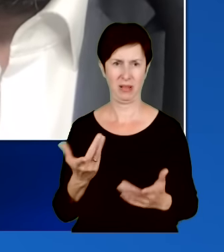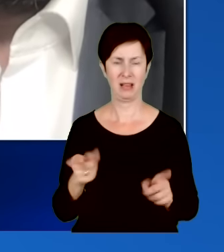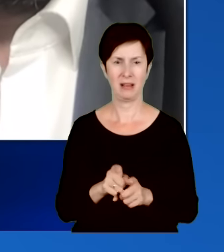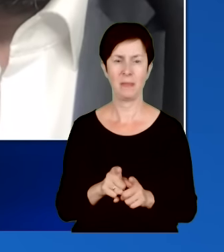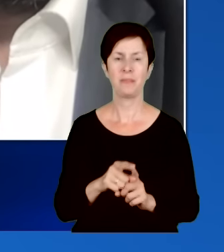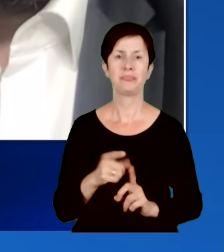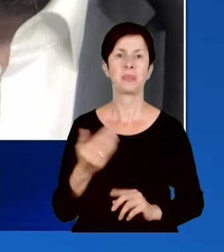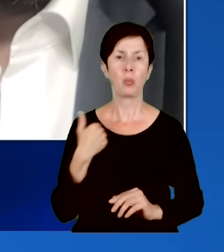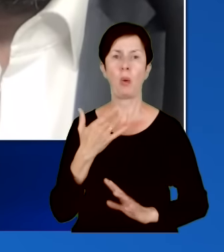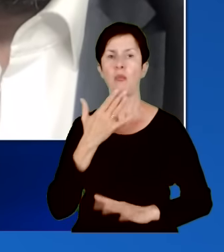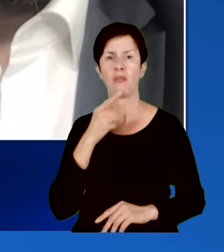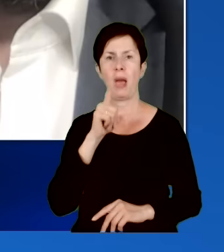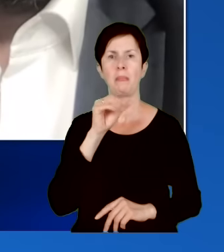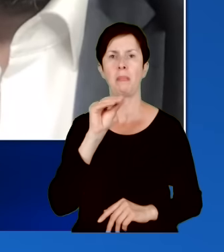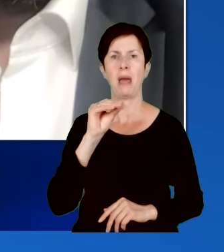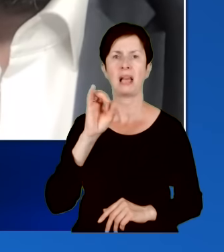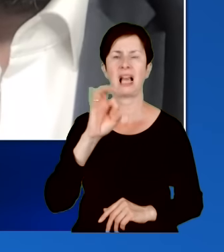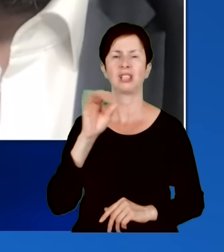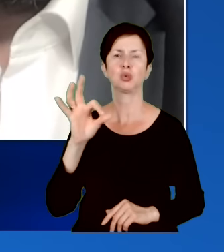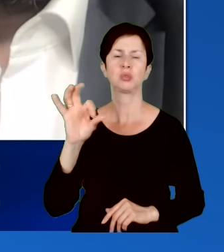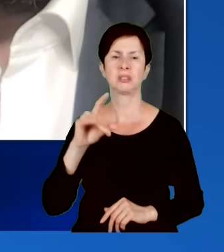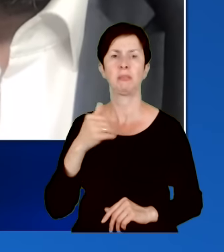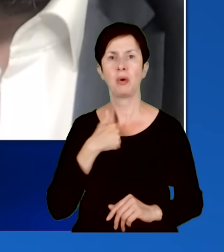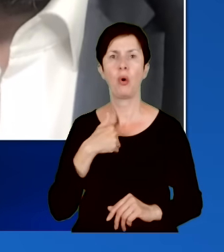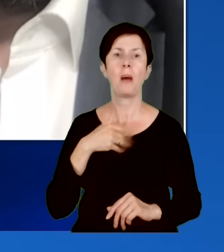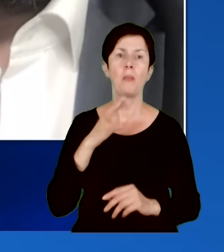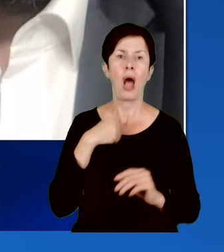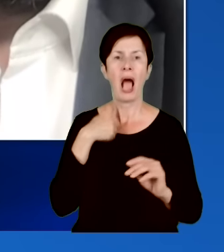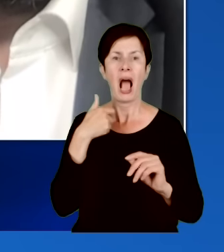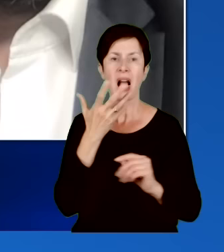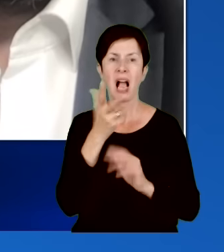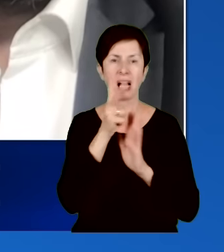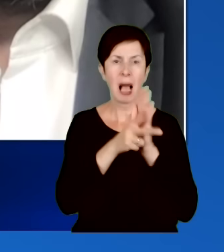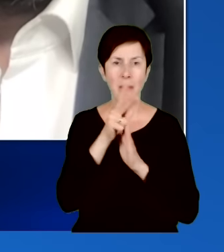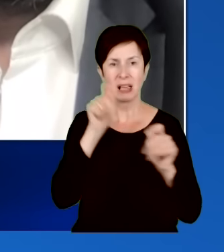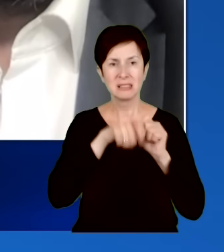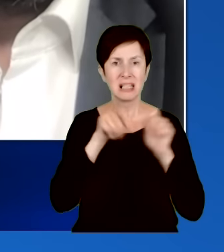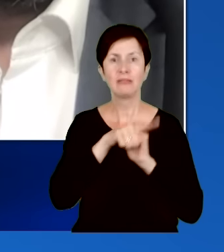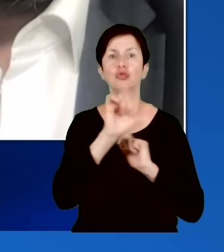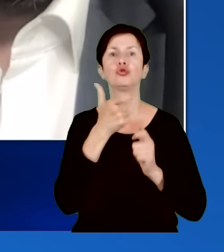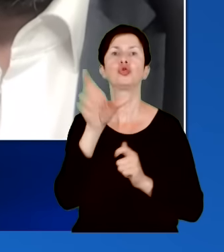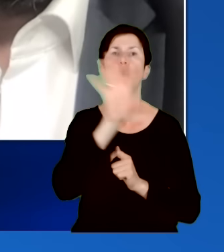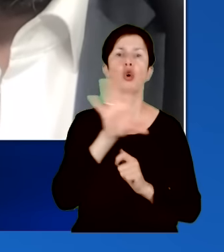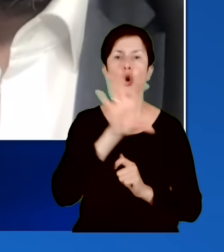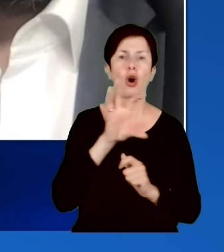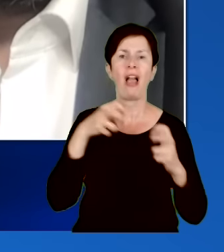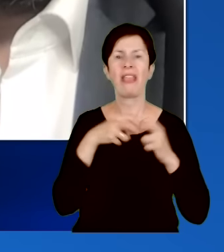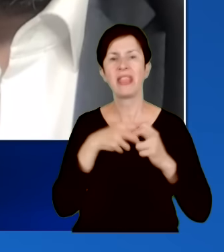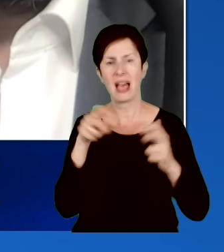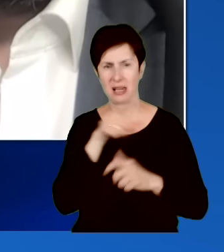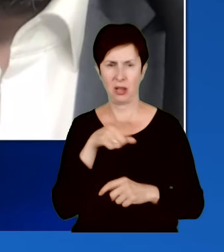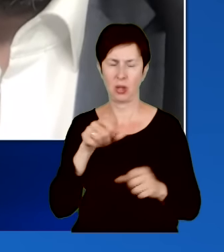tym że pegazus w Polsce jest używany żeby przez kamerki podglądać kogoś albo Sprawdzać co on tam ogląda w internecie to były